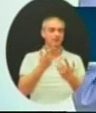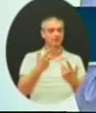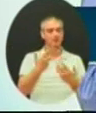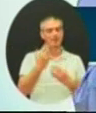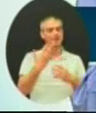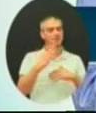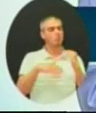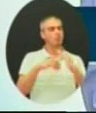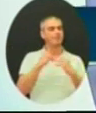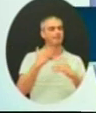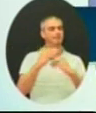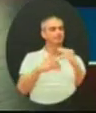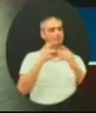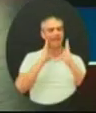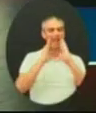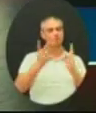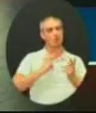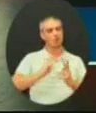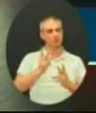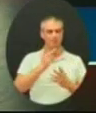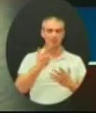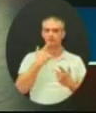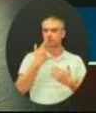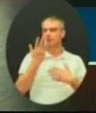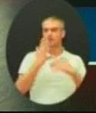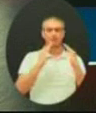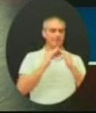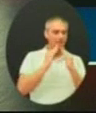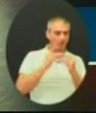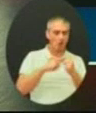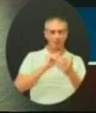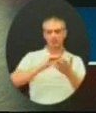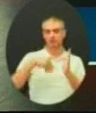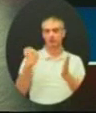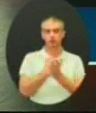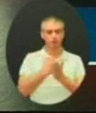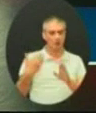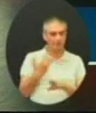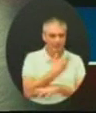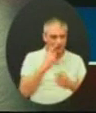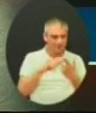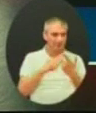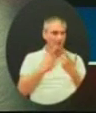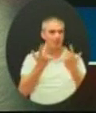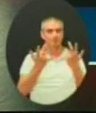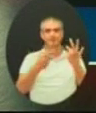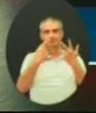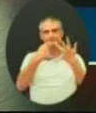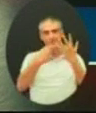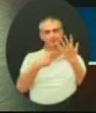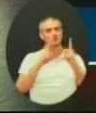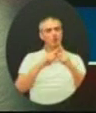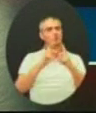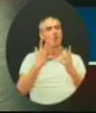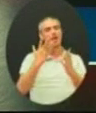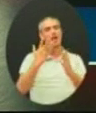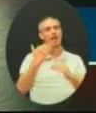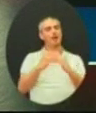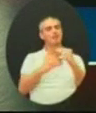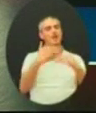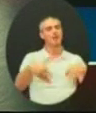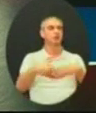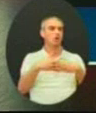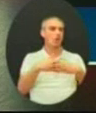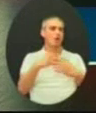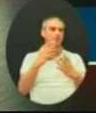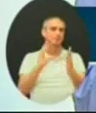בוני אמון הרגילים, שאפשר בסוף לפרוט אותם ליחידות דיור, לאישורי כניסה, באמת הטכנוקרטיה של תהליך השלום, ואני חושב שזה